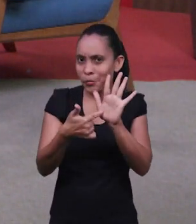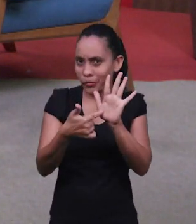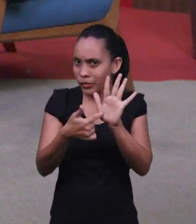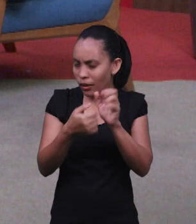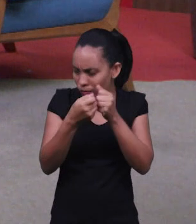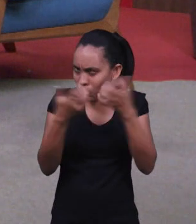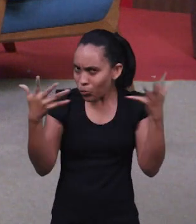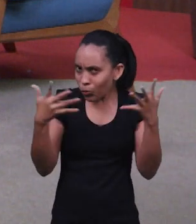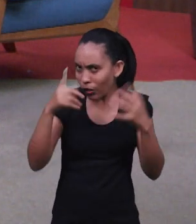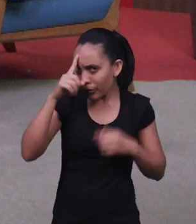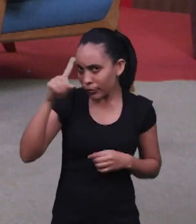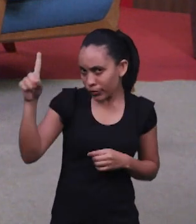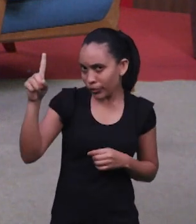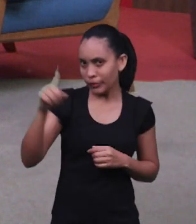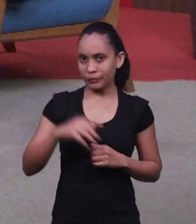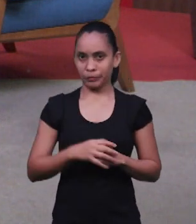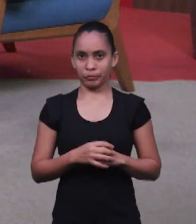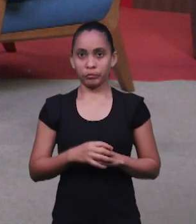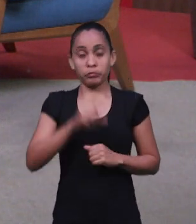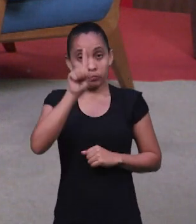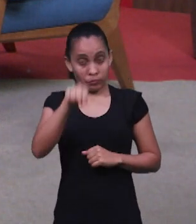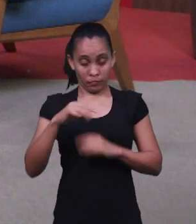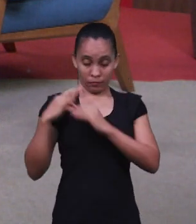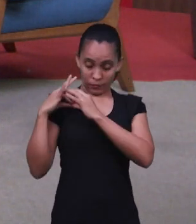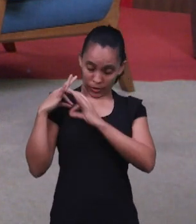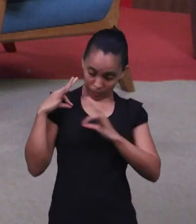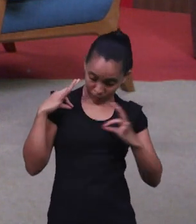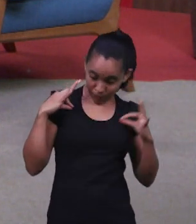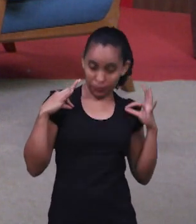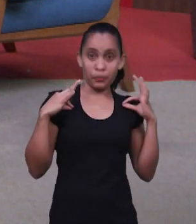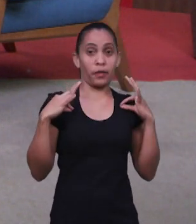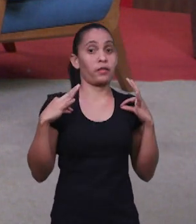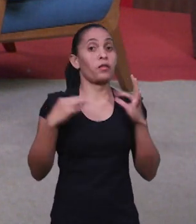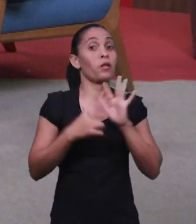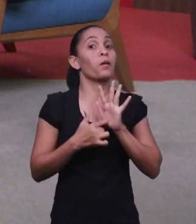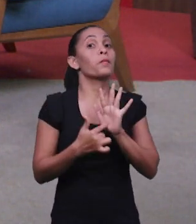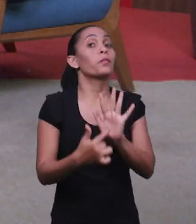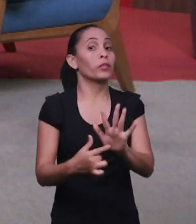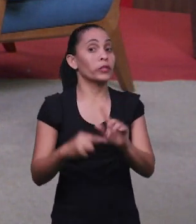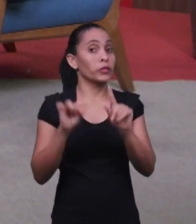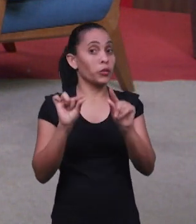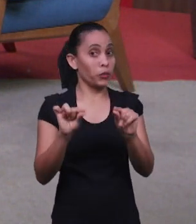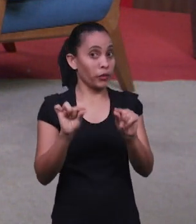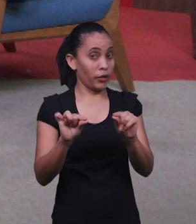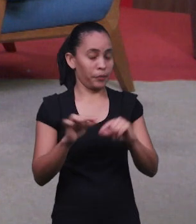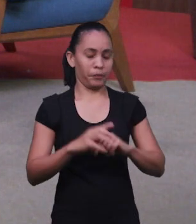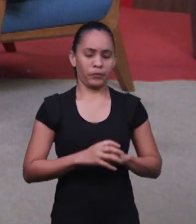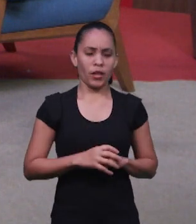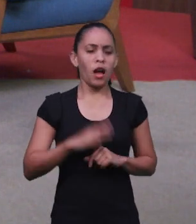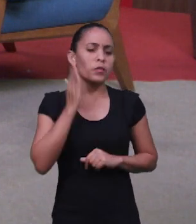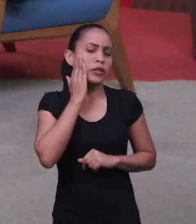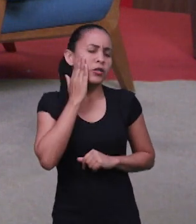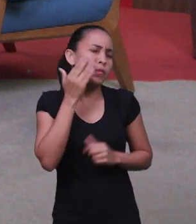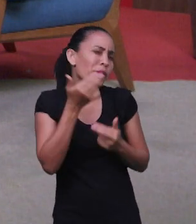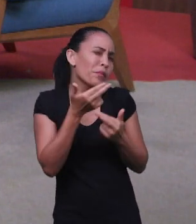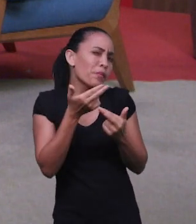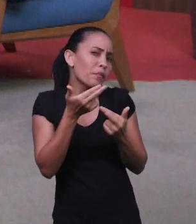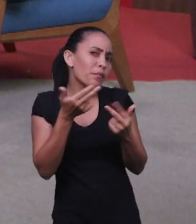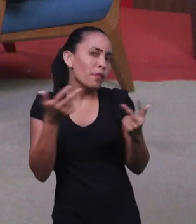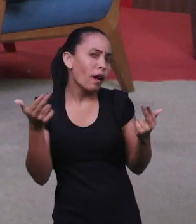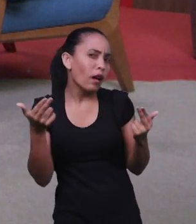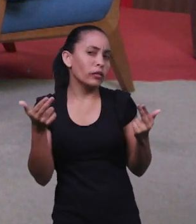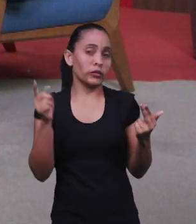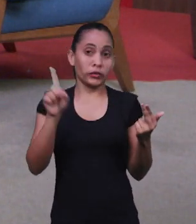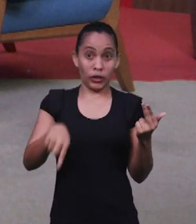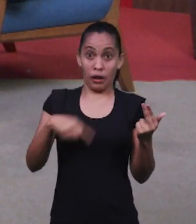en reflétant la gloire du Seigneur. Donc, ces bijoux, il parle de beaucoup de choses. Il parle